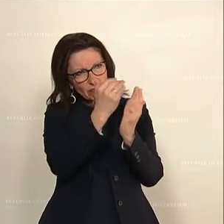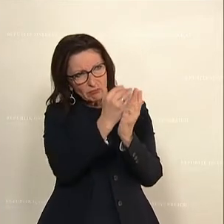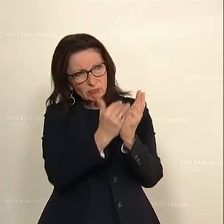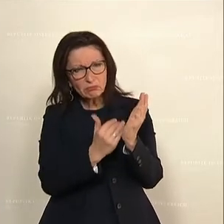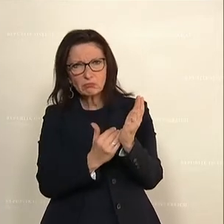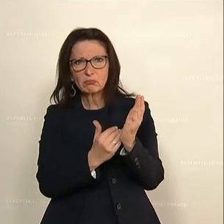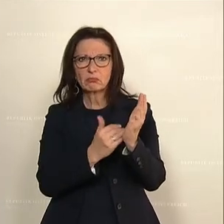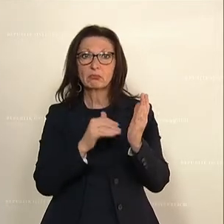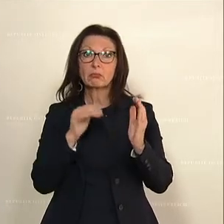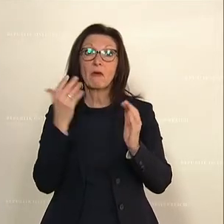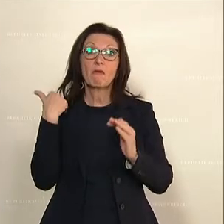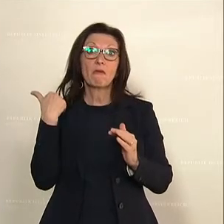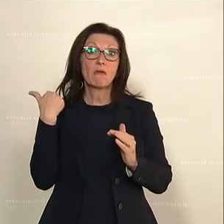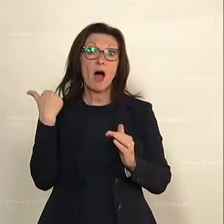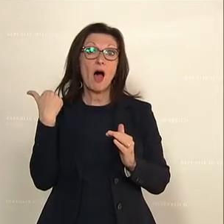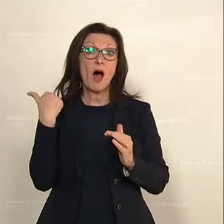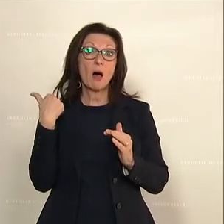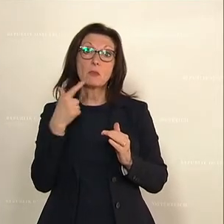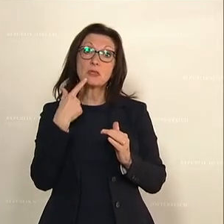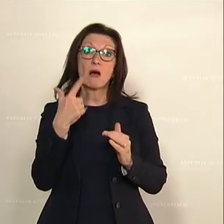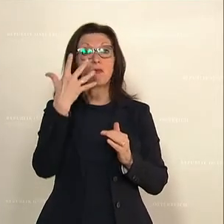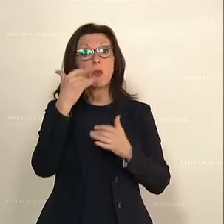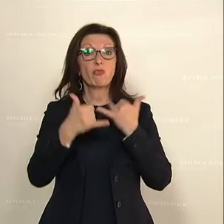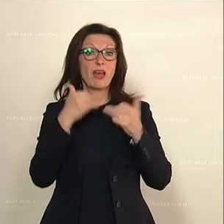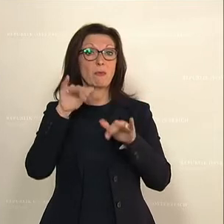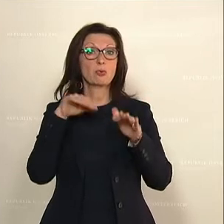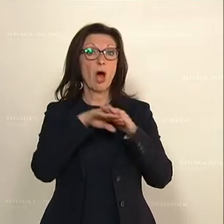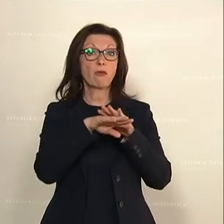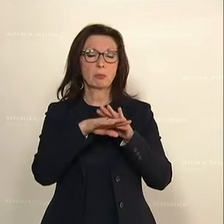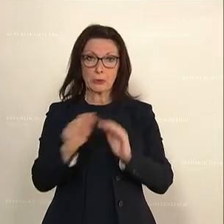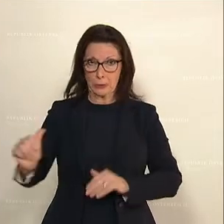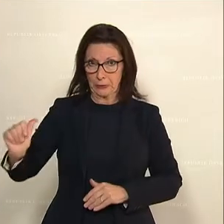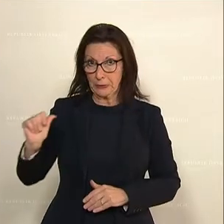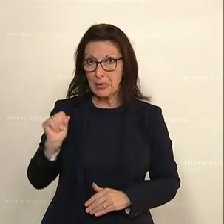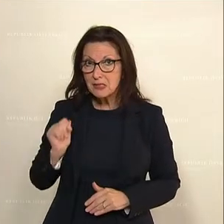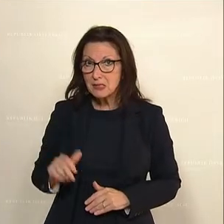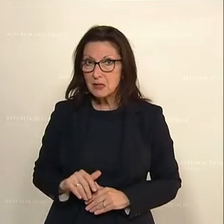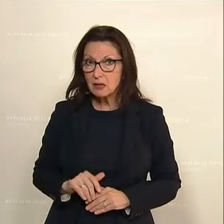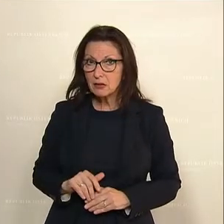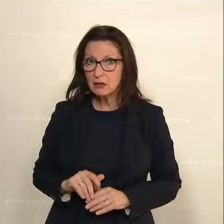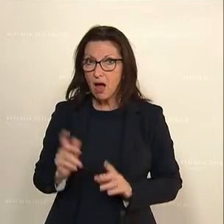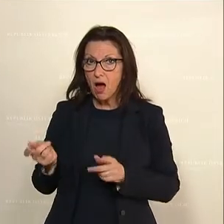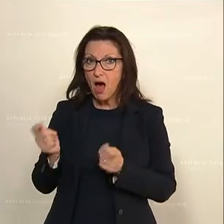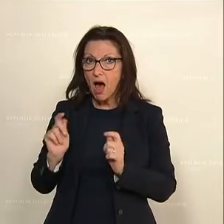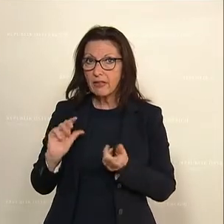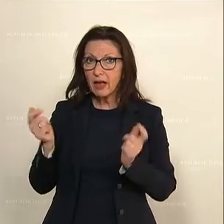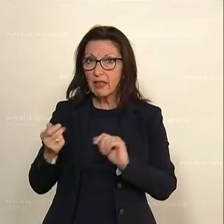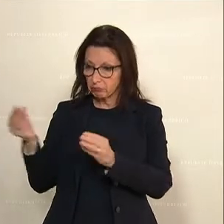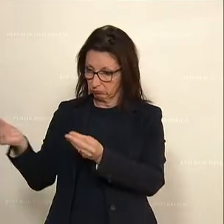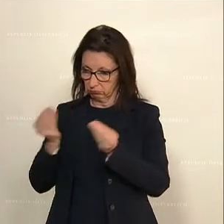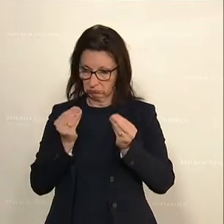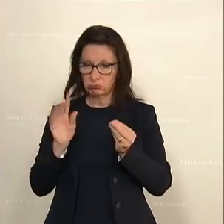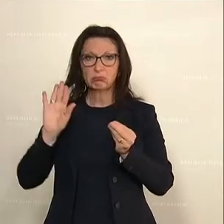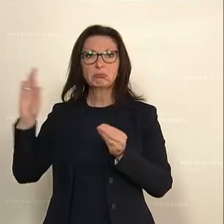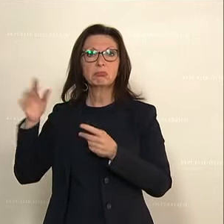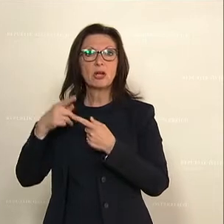ursprünglich 5 Jahre aufbewahrt werden. Und gestern bekommen wir einen Abänderungsantrag, wo Sie sich entschlossen